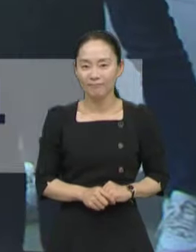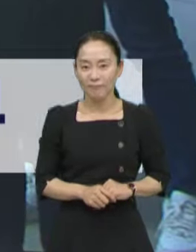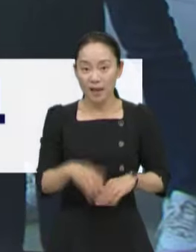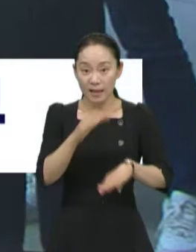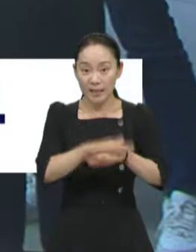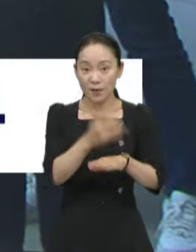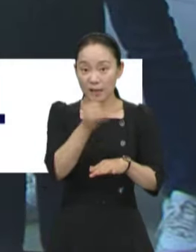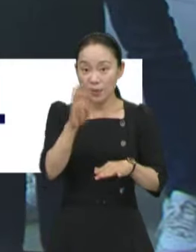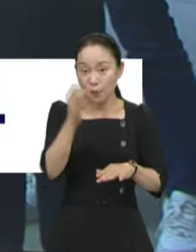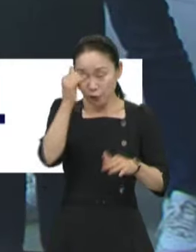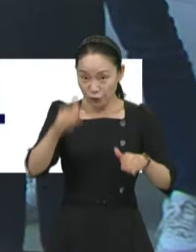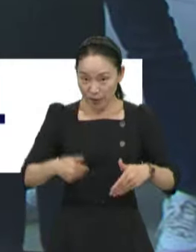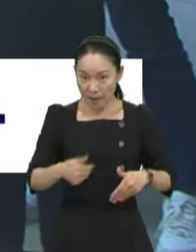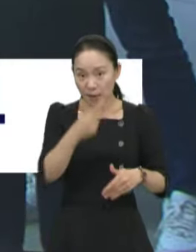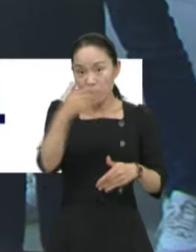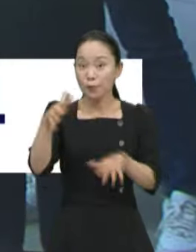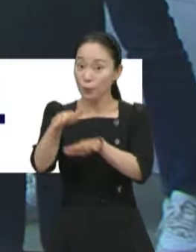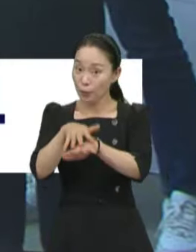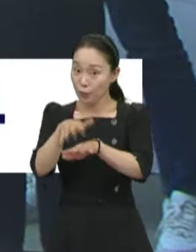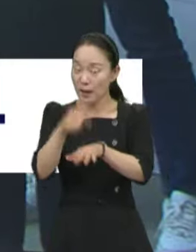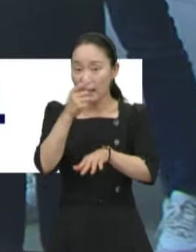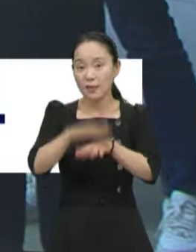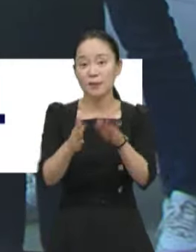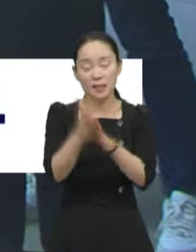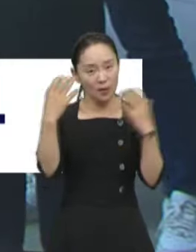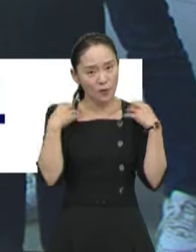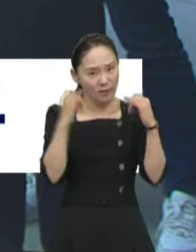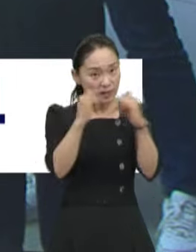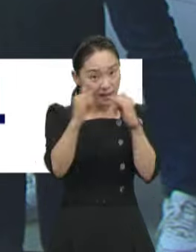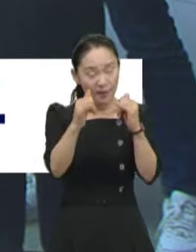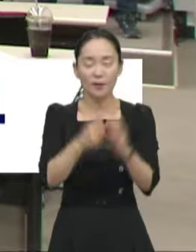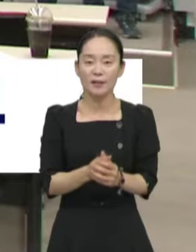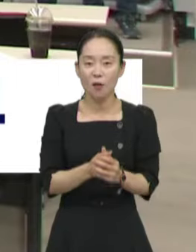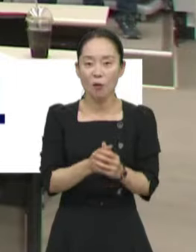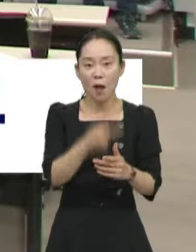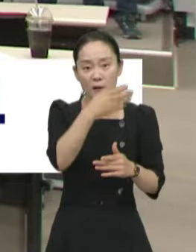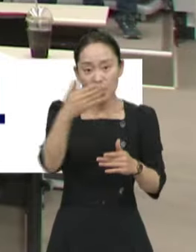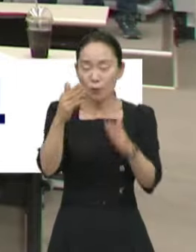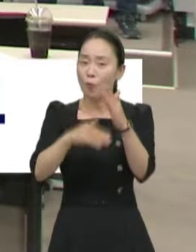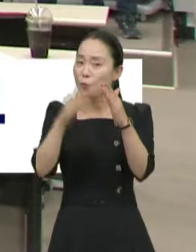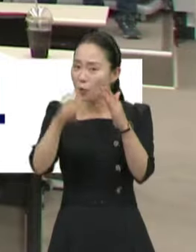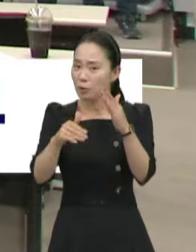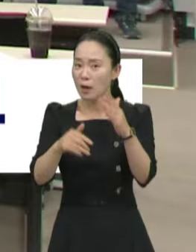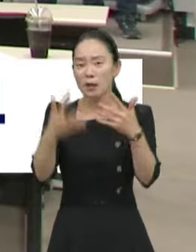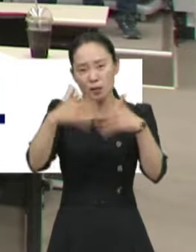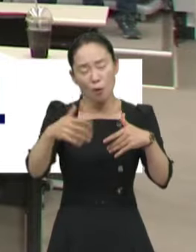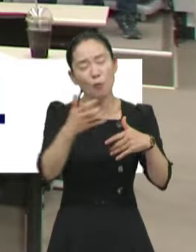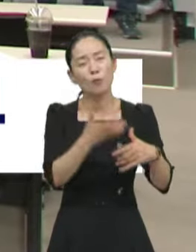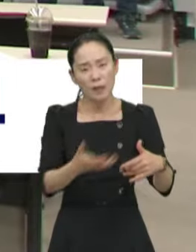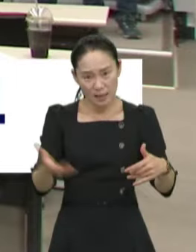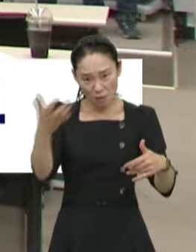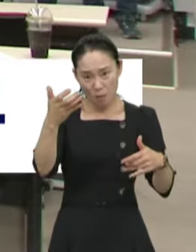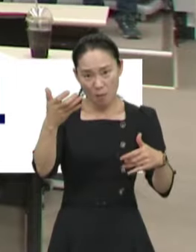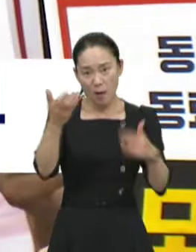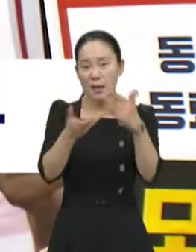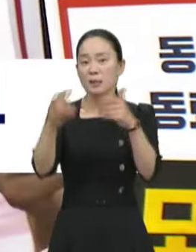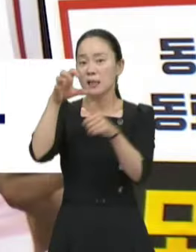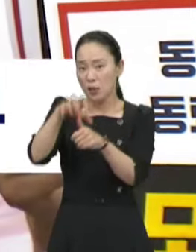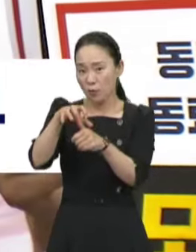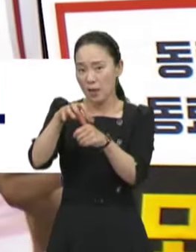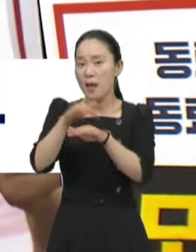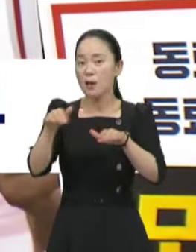대전 세종 충남 소방노조가 대전시청에서 기자회견을 열고 소방공무원들의 처우 개선과 승진 적체